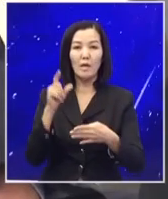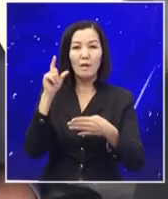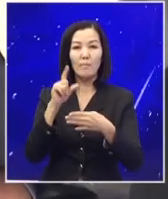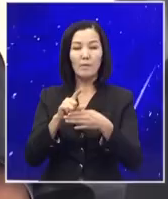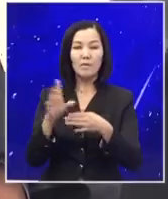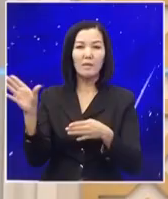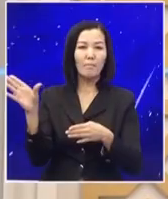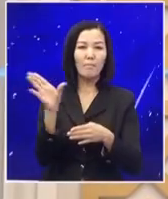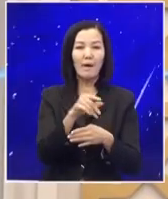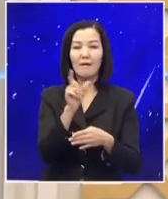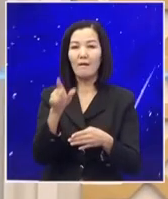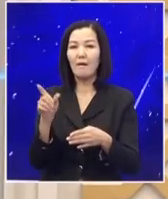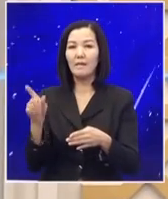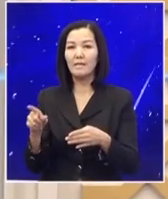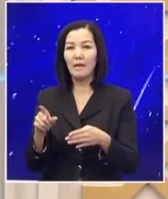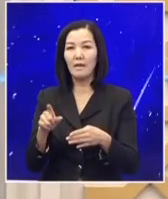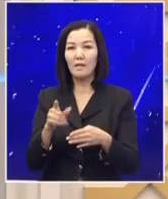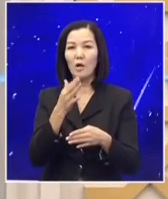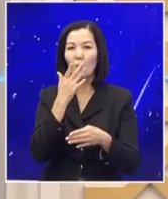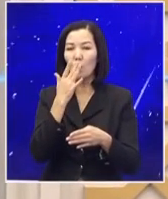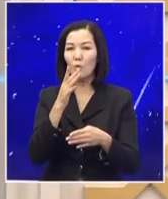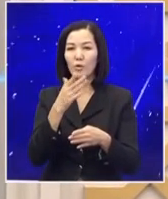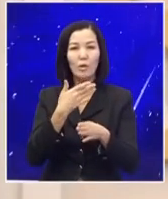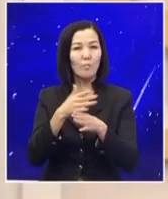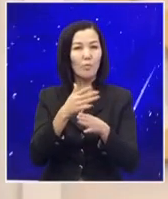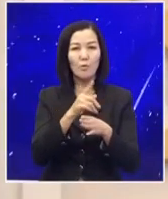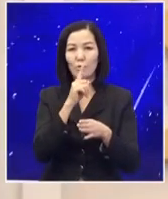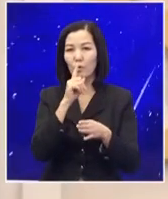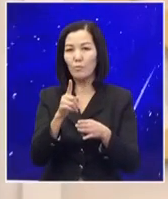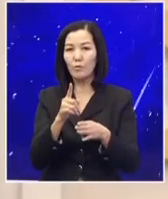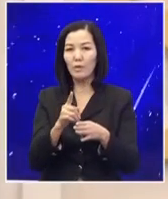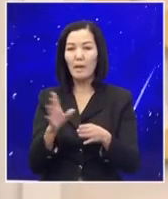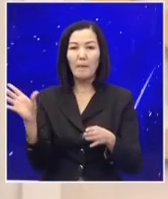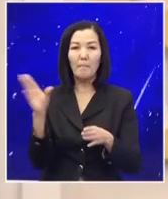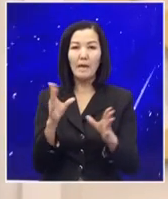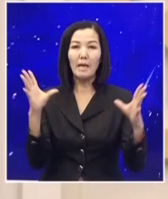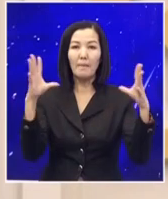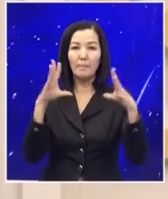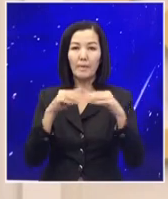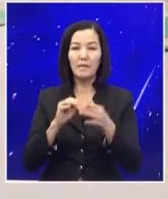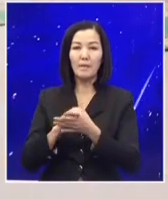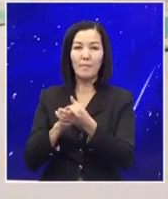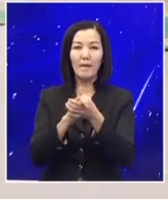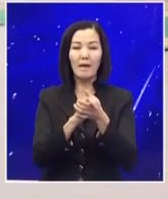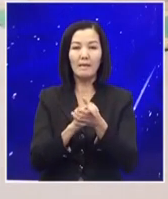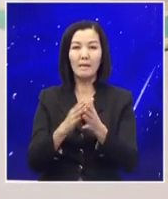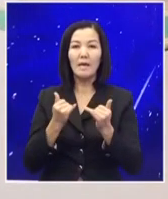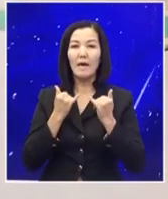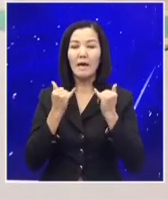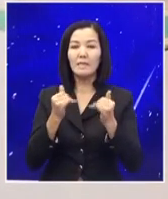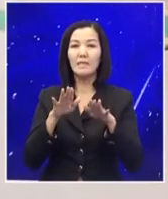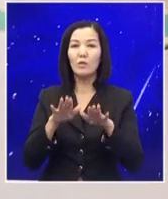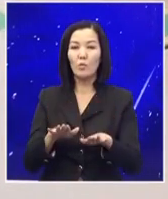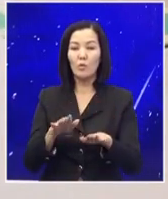мүмін мұсылманды тіліне, нәсіліне, ұлтына қарап бөле жармай бастарын бір жерге тоғыстыратын қасиетті де қастерлі